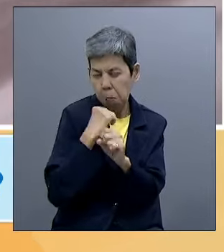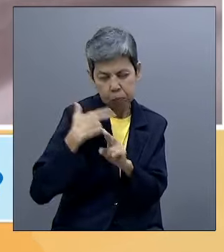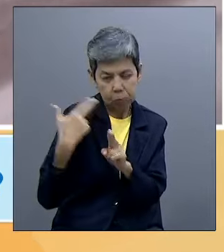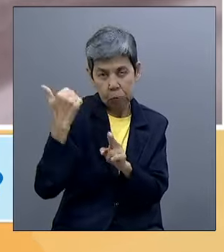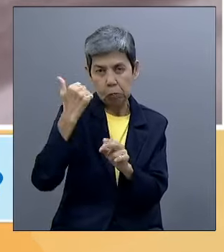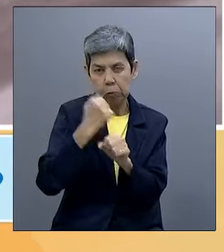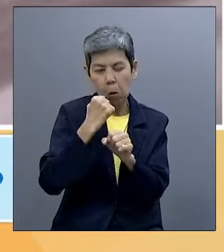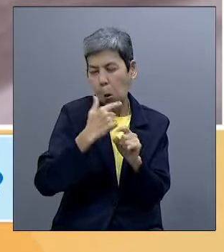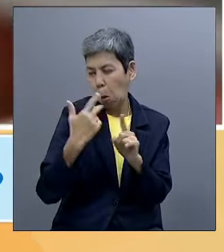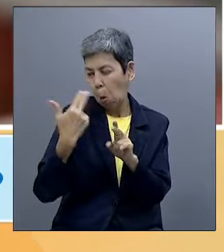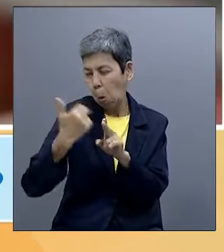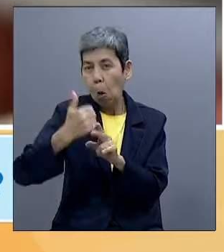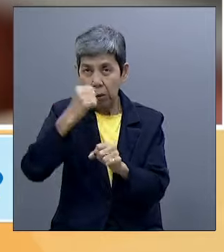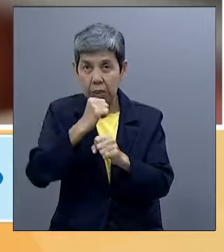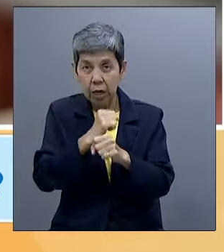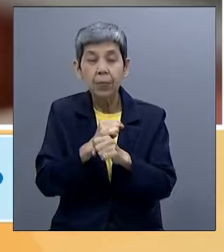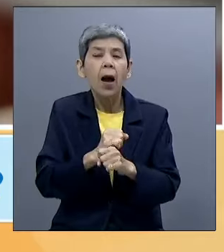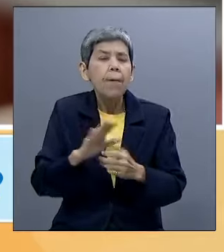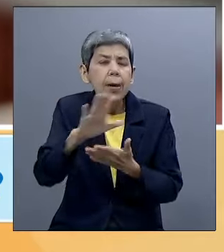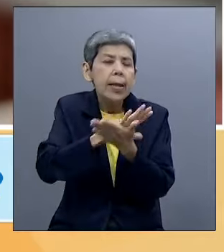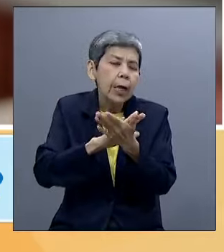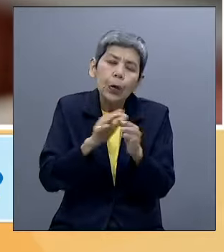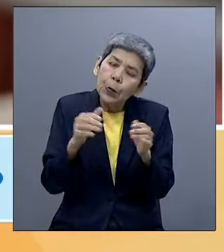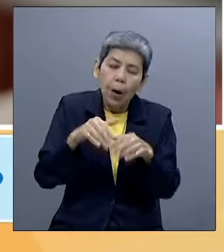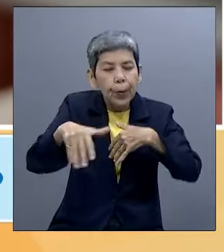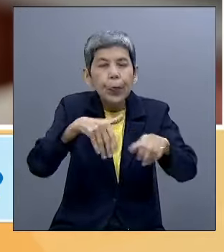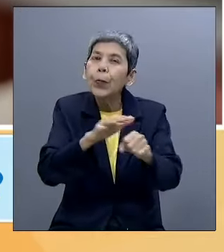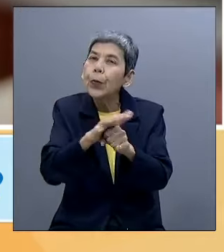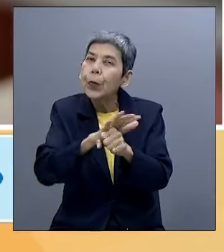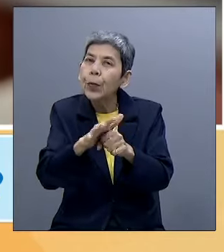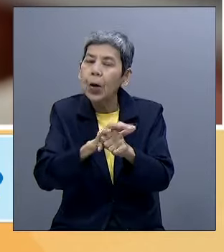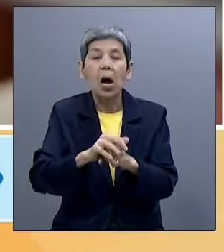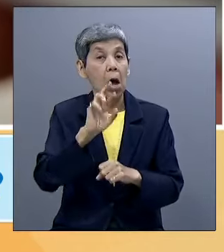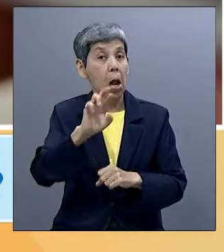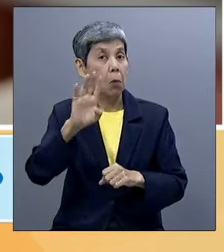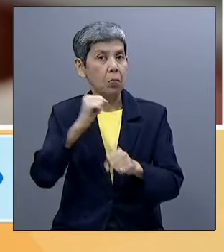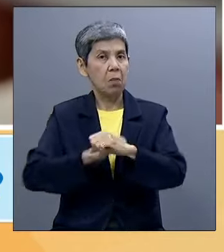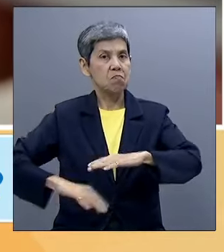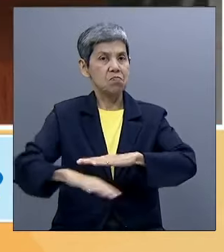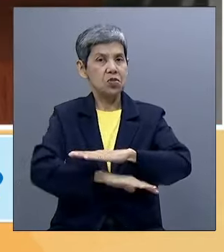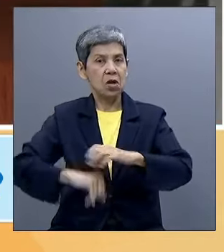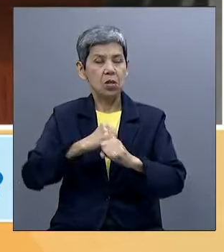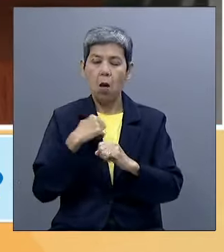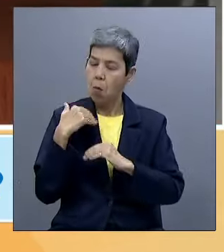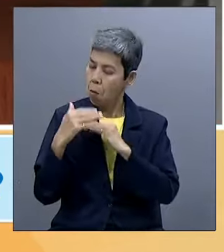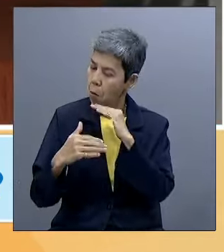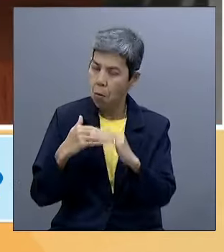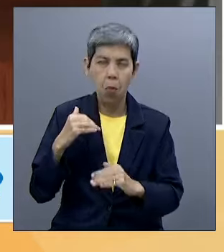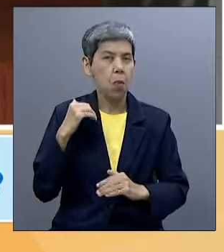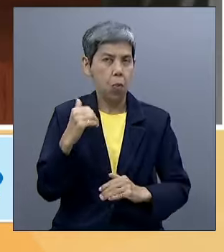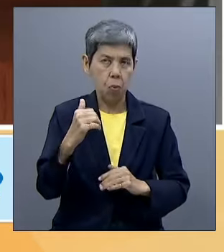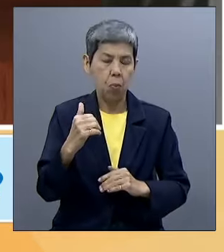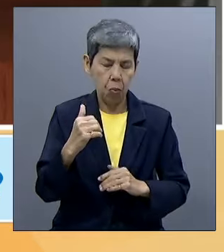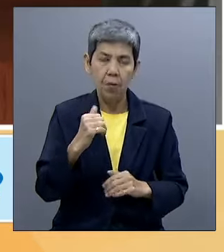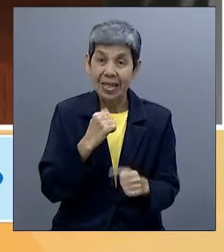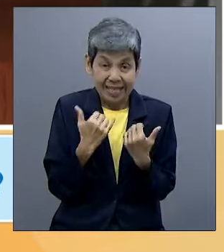ายปีซ้อนอะไรประมาณแบบนี้นะครับเนื่องจากประเทศเขาเล็กด้วยนะครับประชากรไม่มากนะครับเพราะฉะนั้นระบบโครงสร้างพื้นฐานก็พัฒนาได้อย่างรวดเร็วนะครับแล้วก็ปั